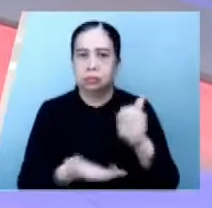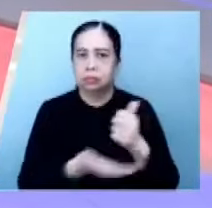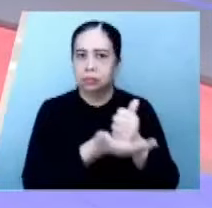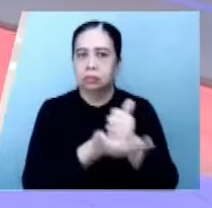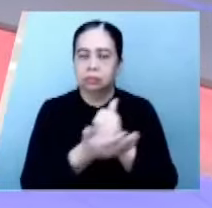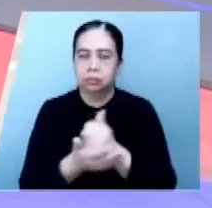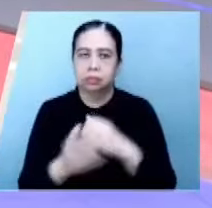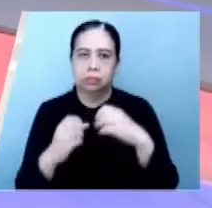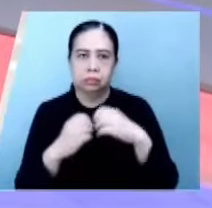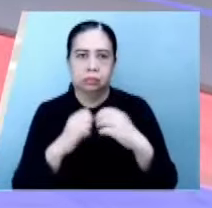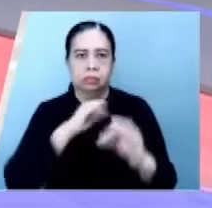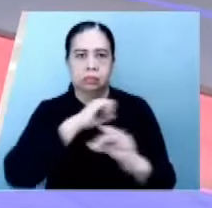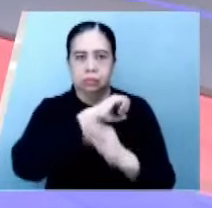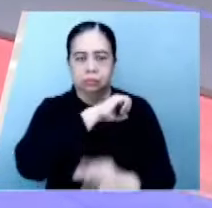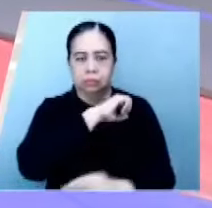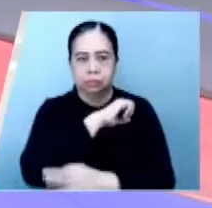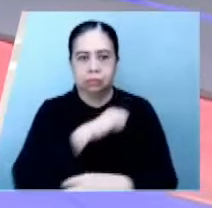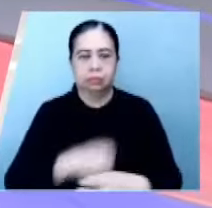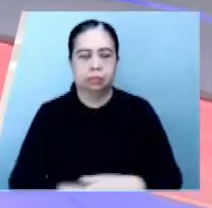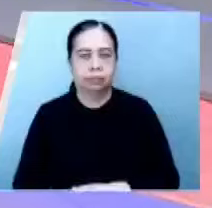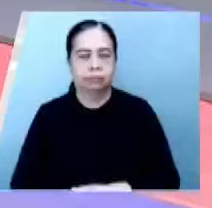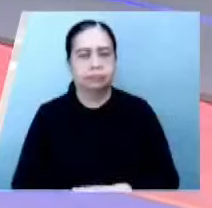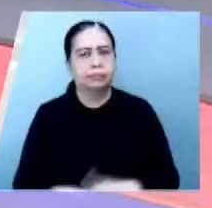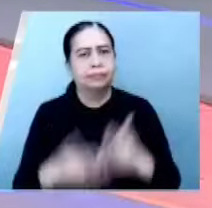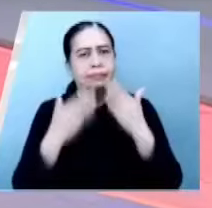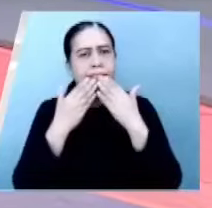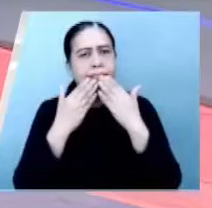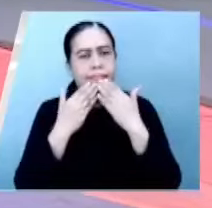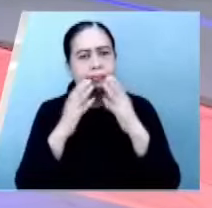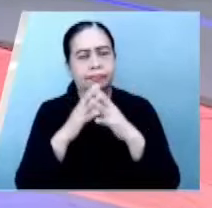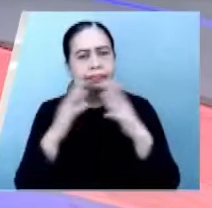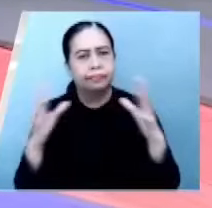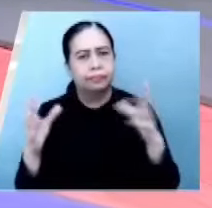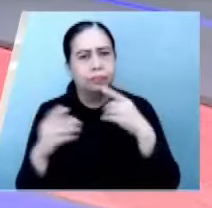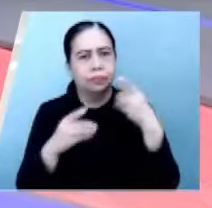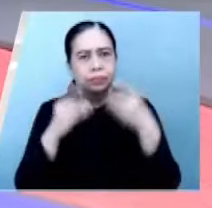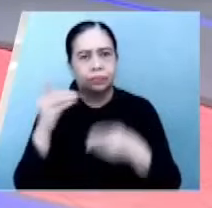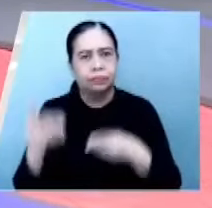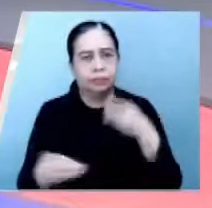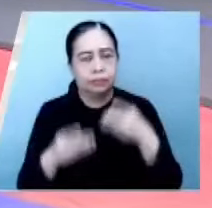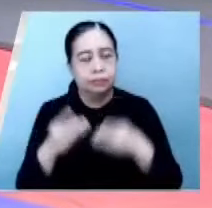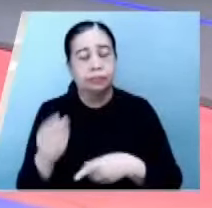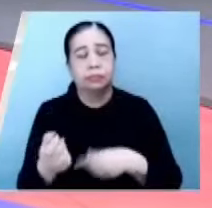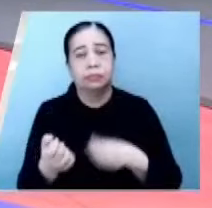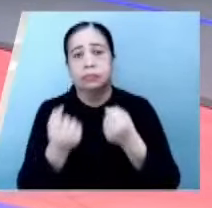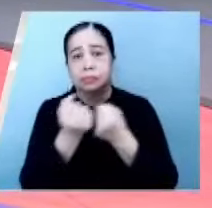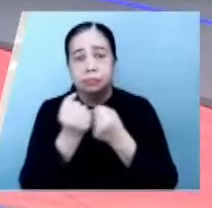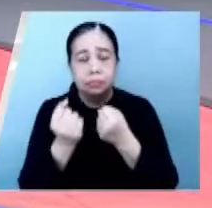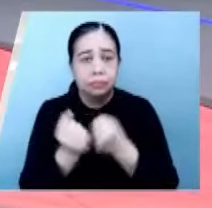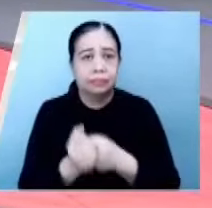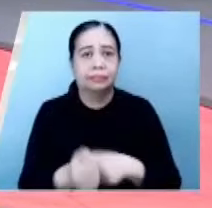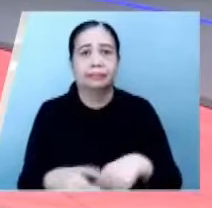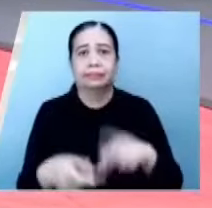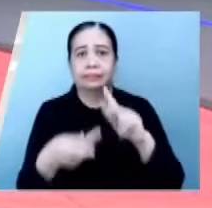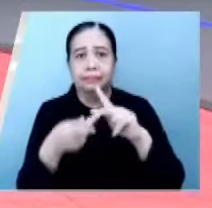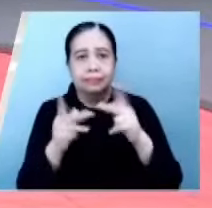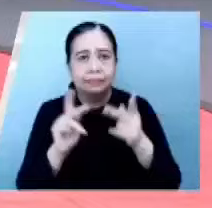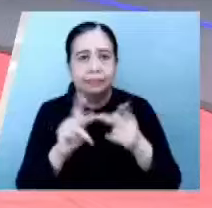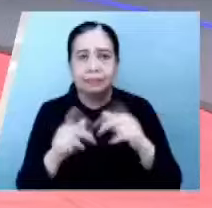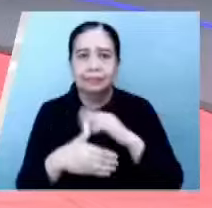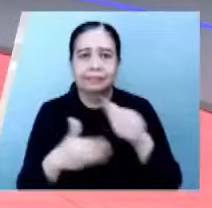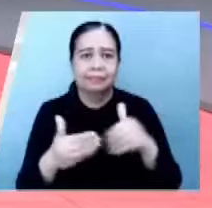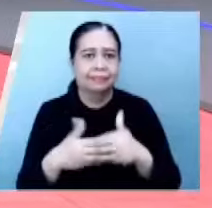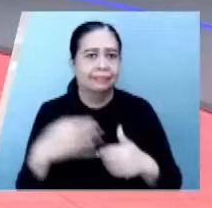Kapuso Foundation. Maraming salamat po sa donors, sa sponsors, sa partners at sa volunteers